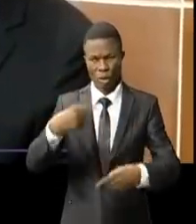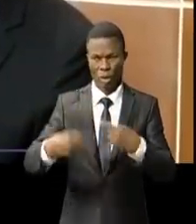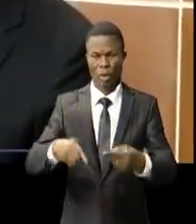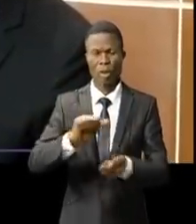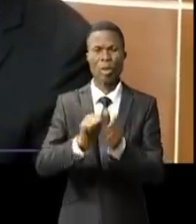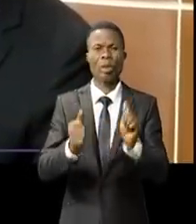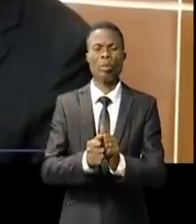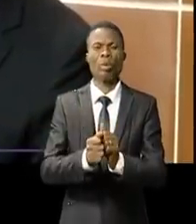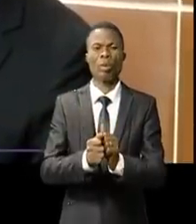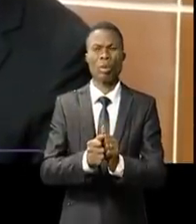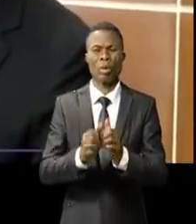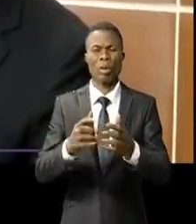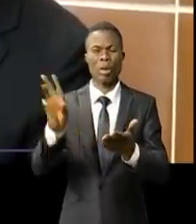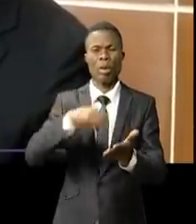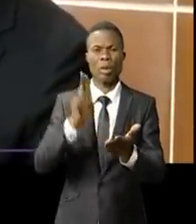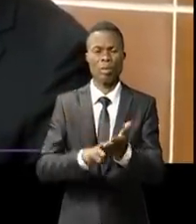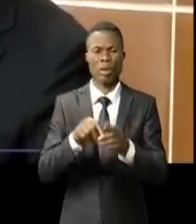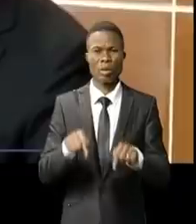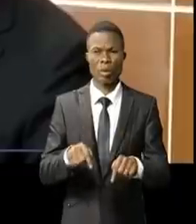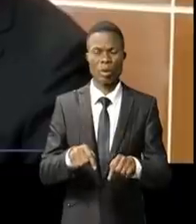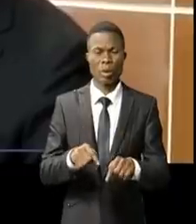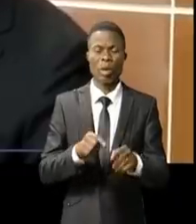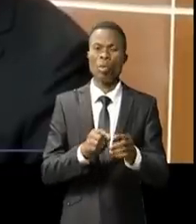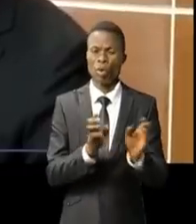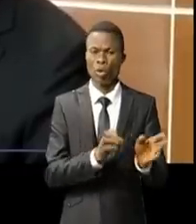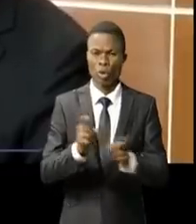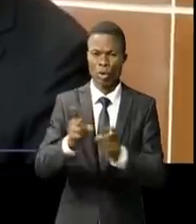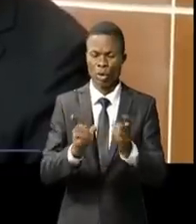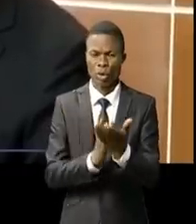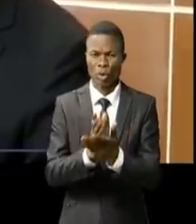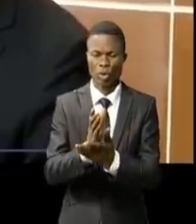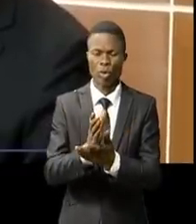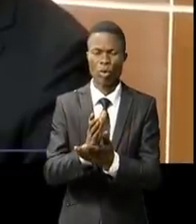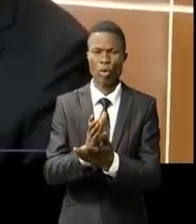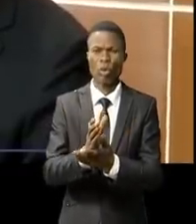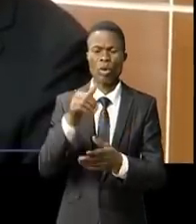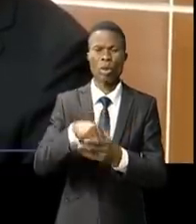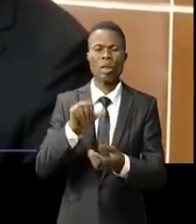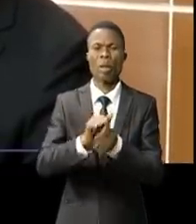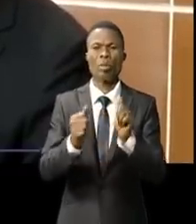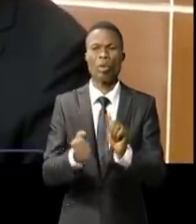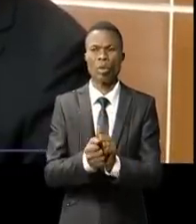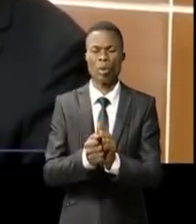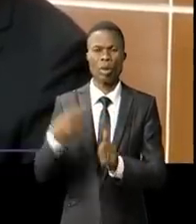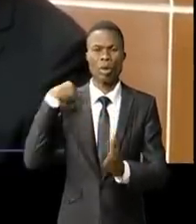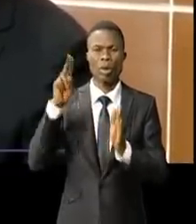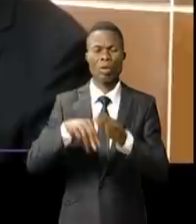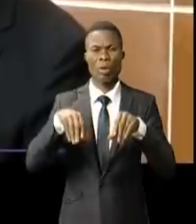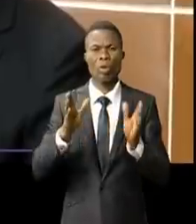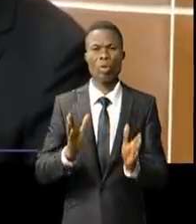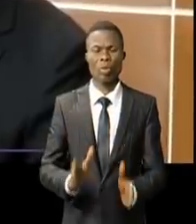du présent accord, en vue d'orienter l'apport souhaité dans les secteurs que le gouvernement